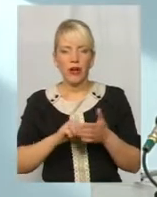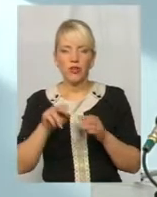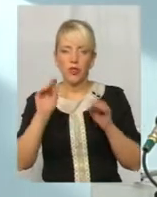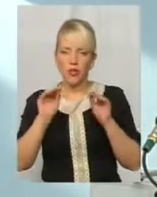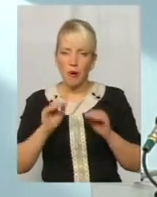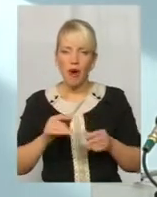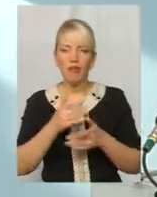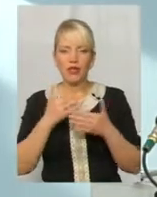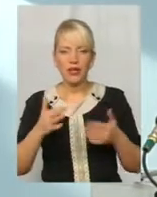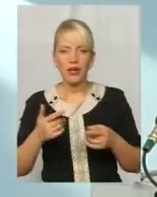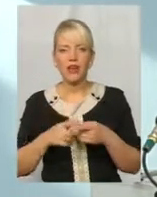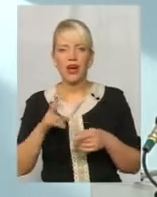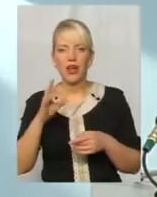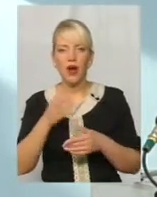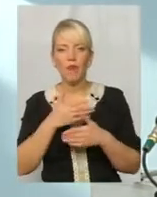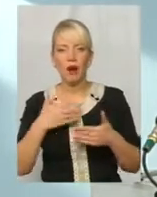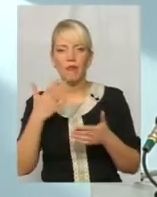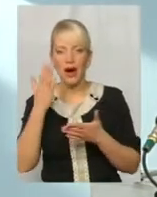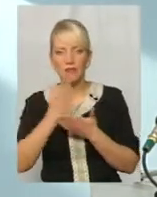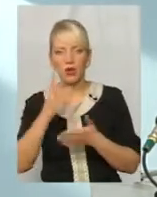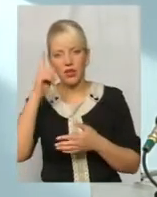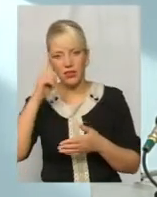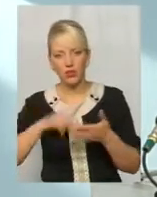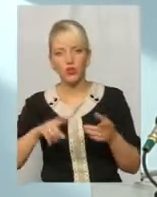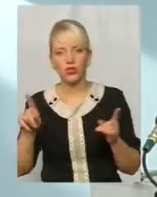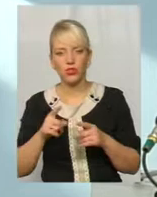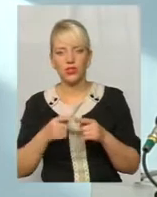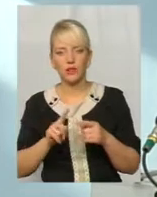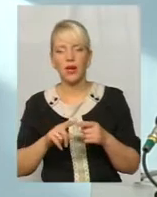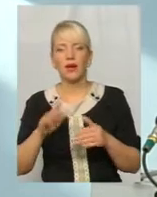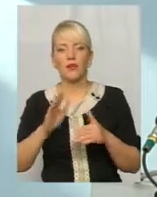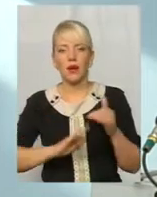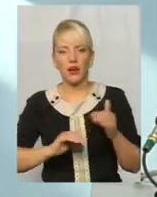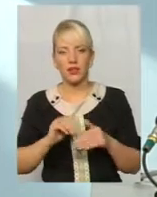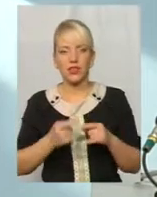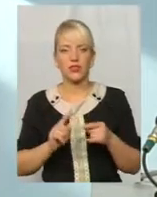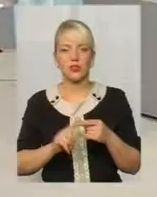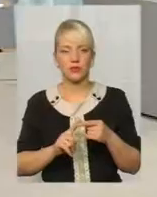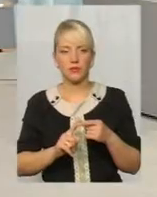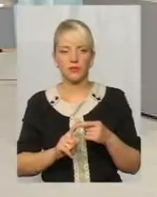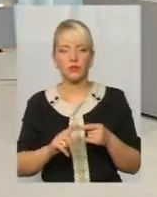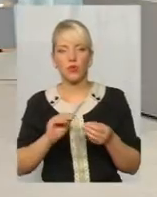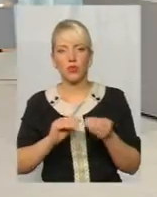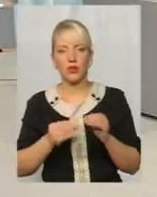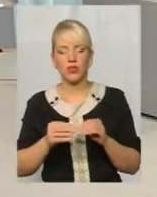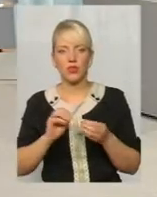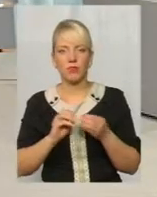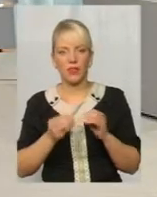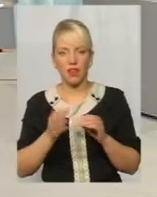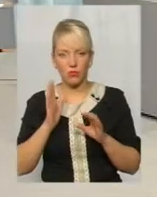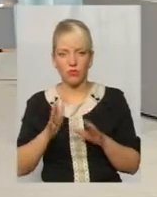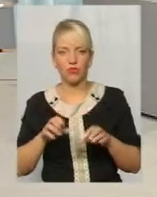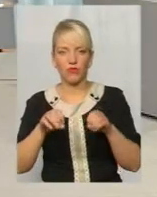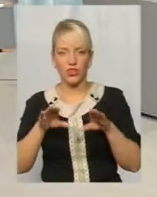так далі. От, але маємо надію, що це війде в практику, якісь проблематичні питання